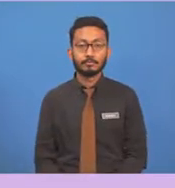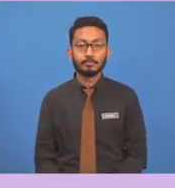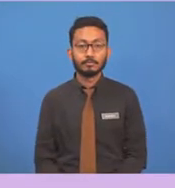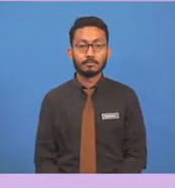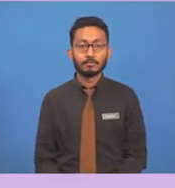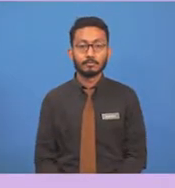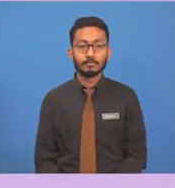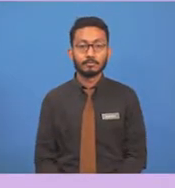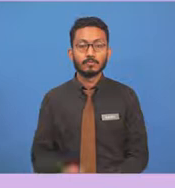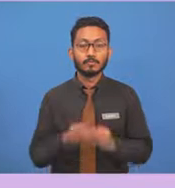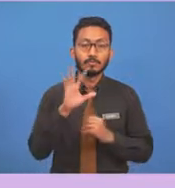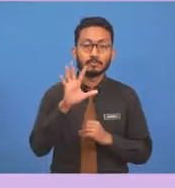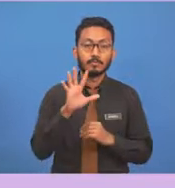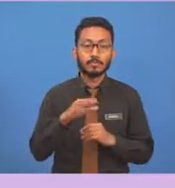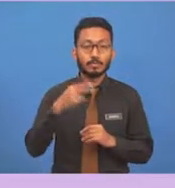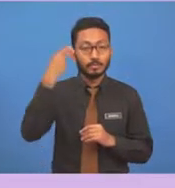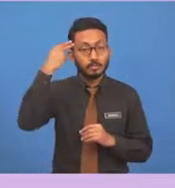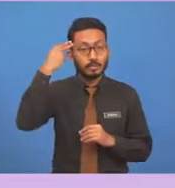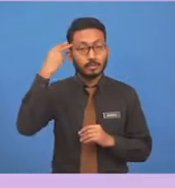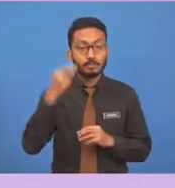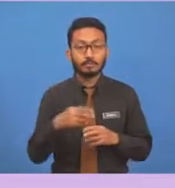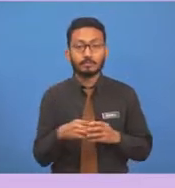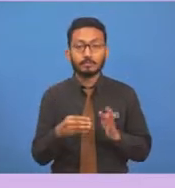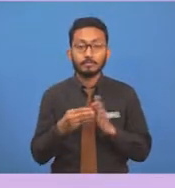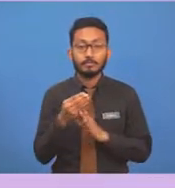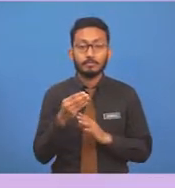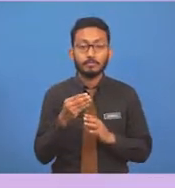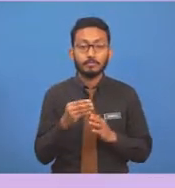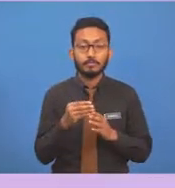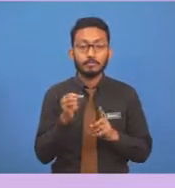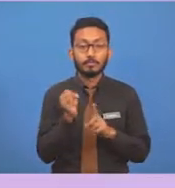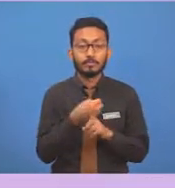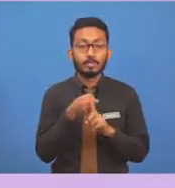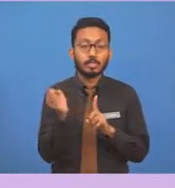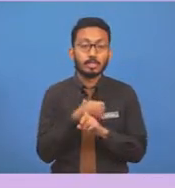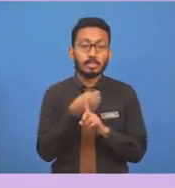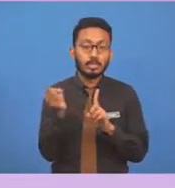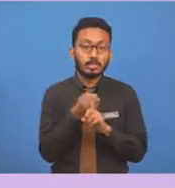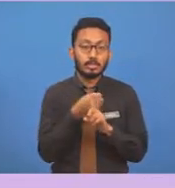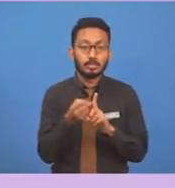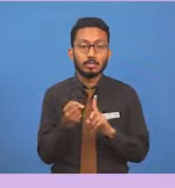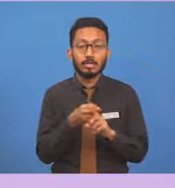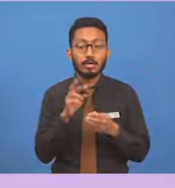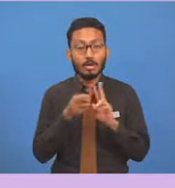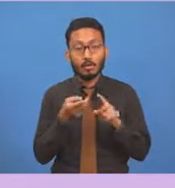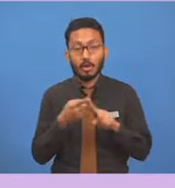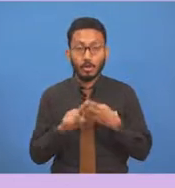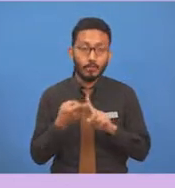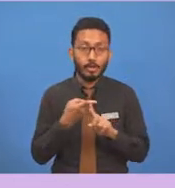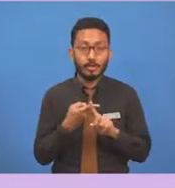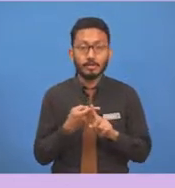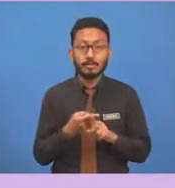5. Helmi membuli rakannya yang mengalami kecederaan di kaki yang ingin bermain